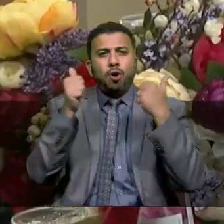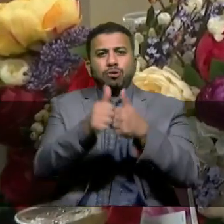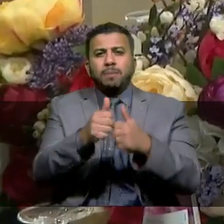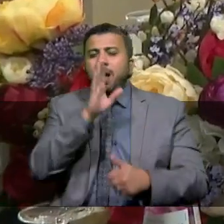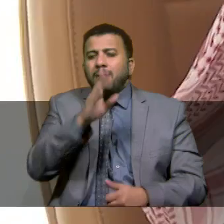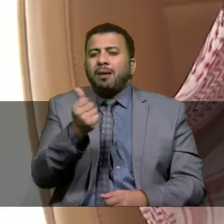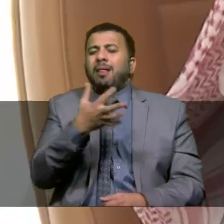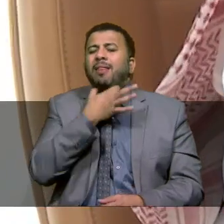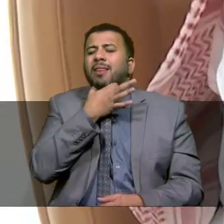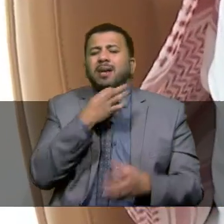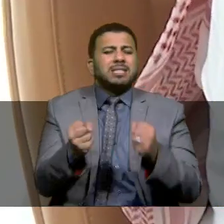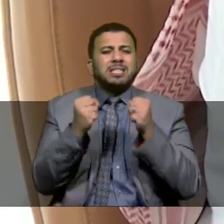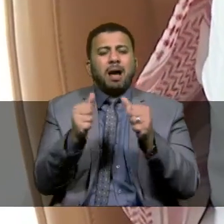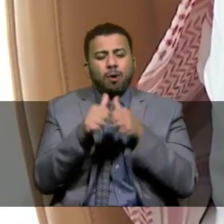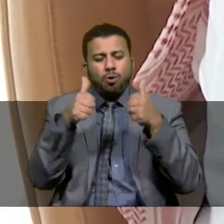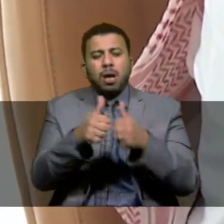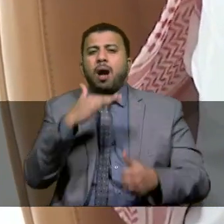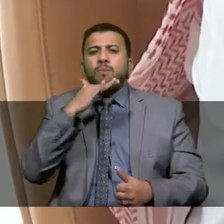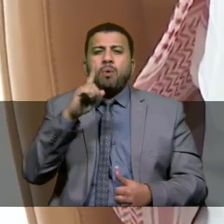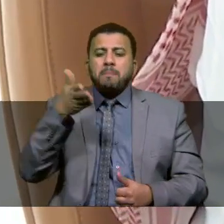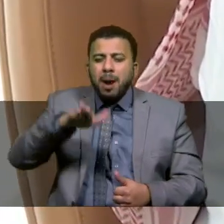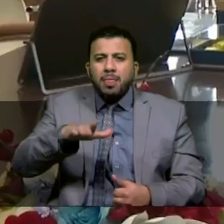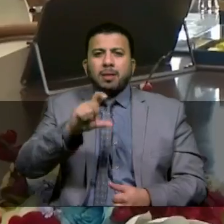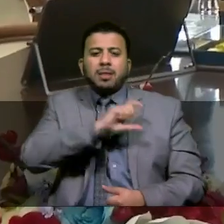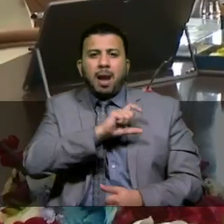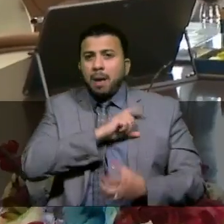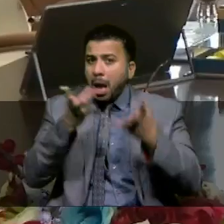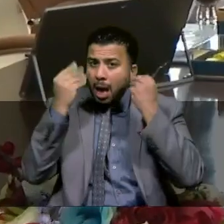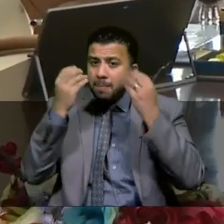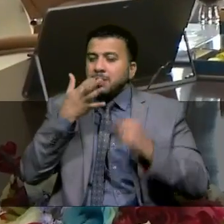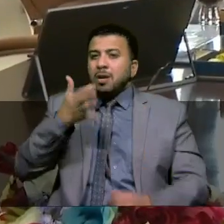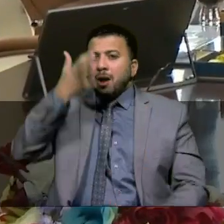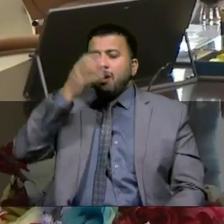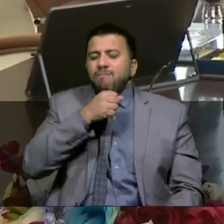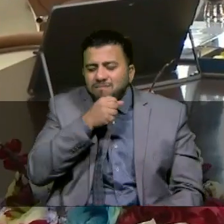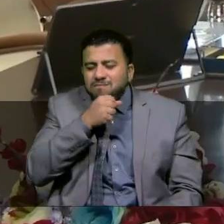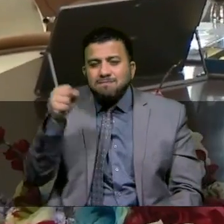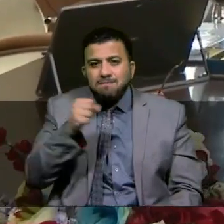المستحقة والمتعففة والأيتام وطلبة العلم والمرضى وكبار السن.